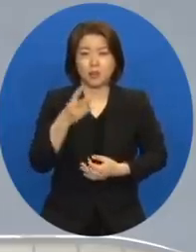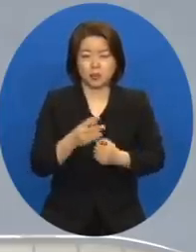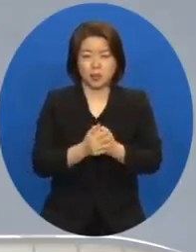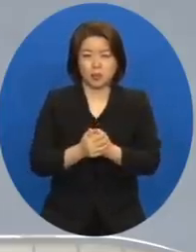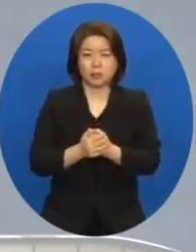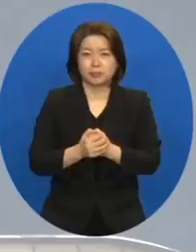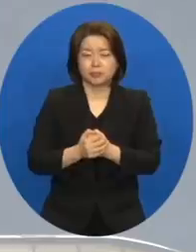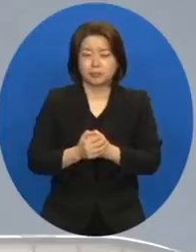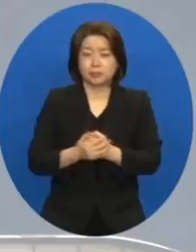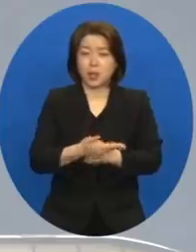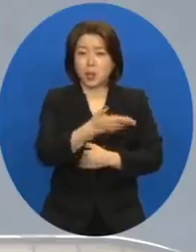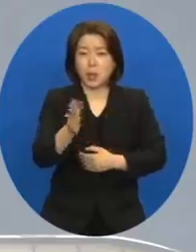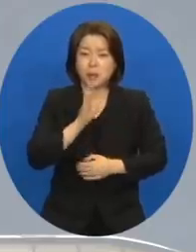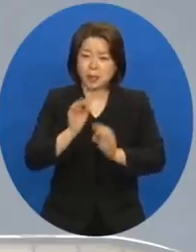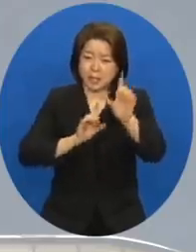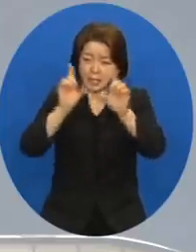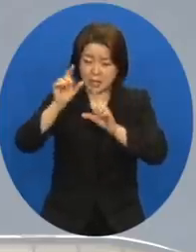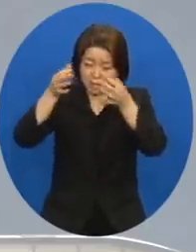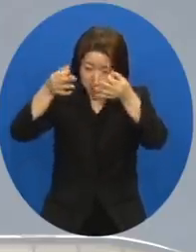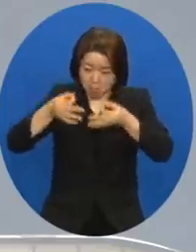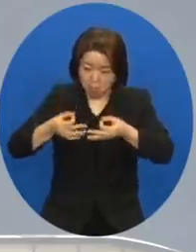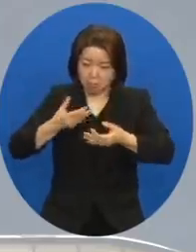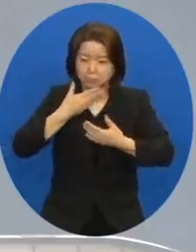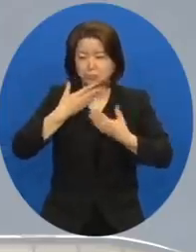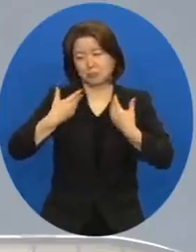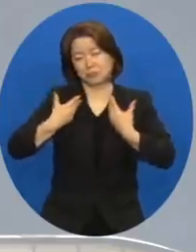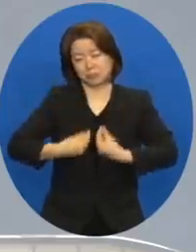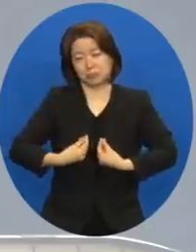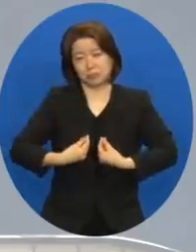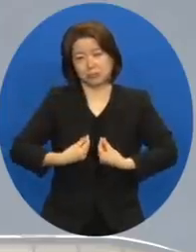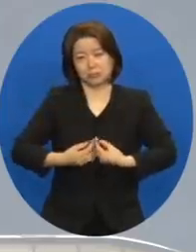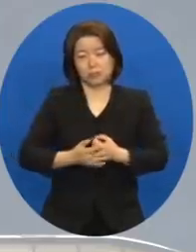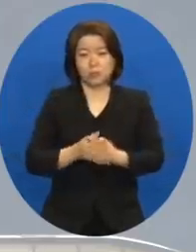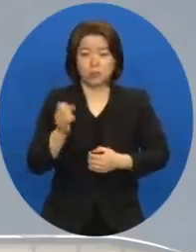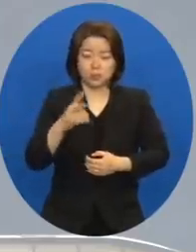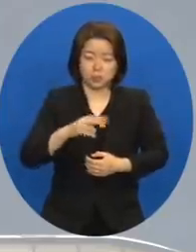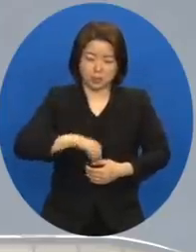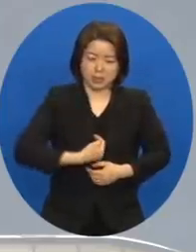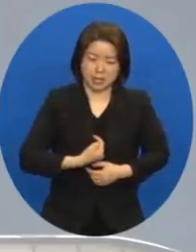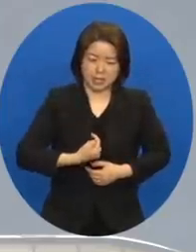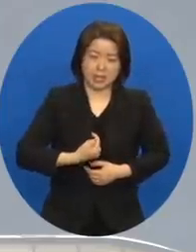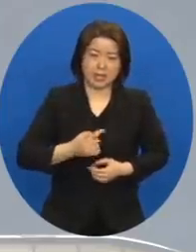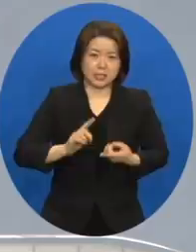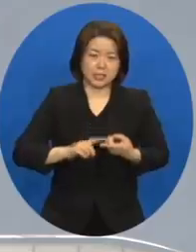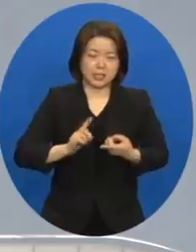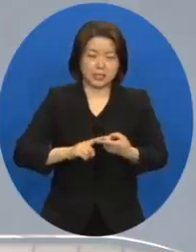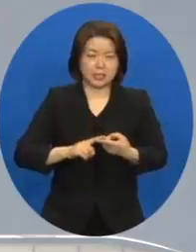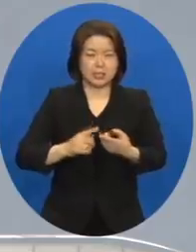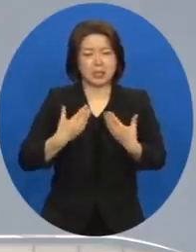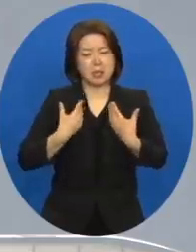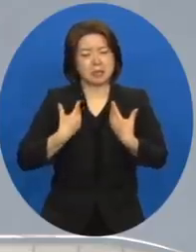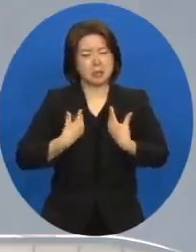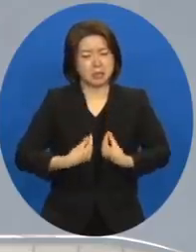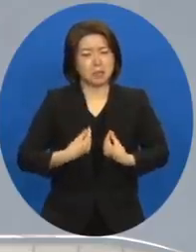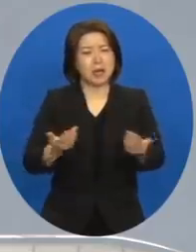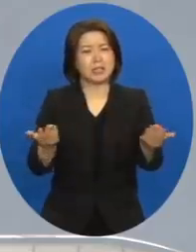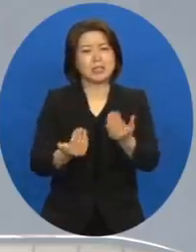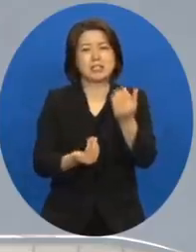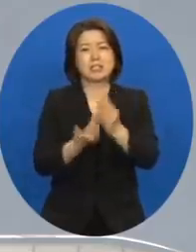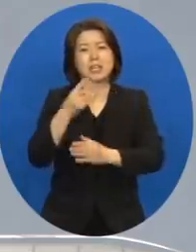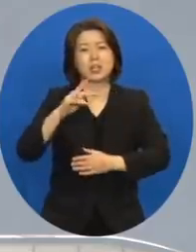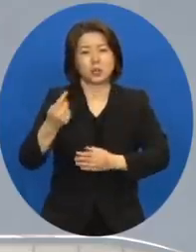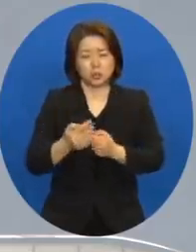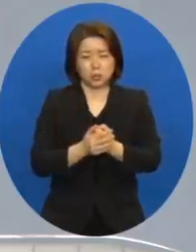여러분의 현실의 낙심하고 여러분 자신에 대해서 절망하는 일이 생겨도 예수님